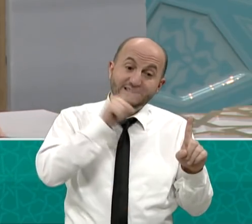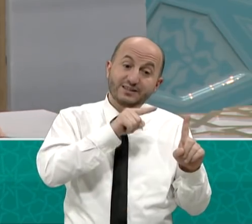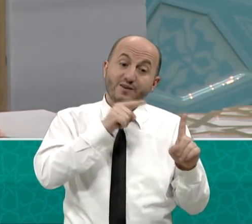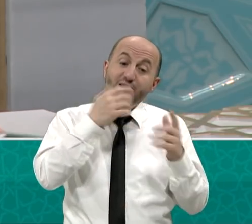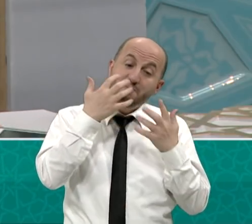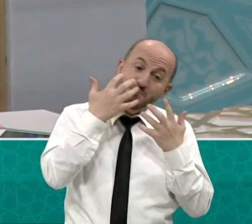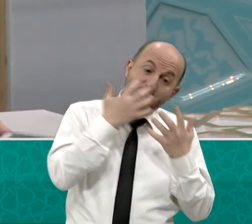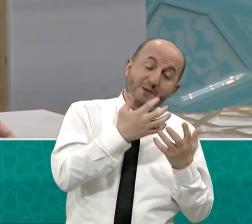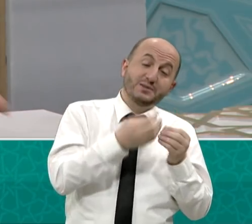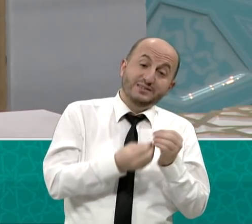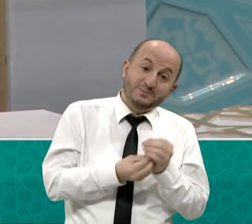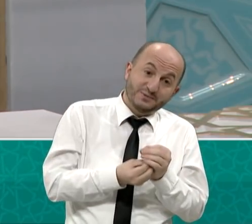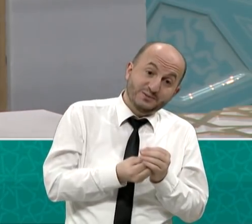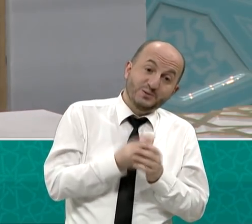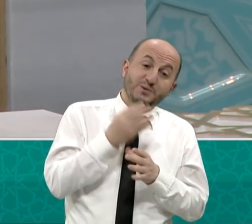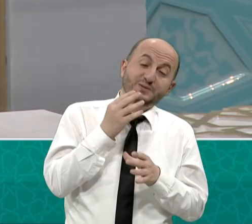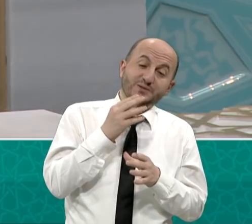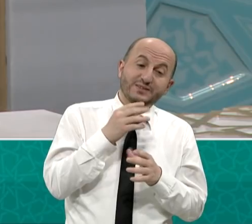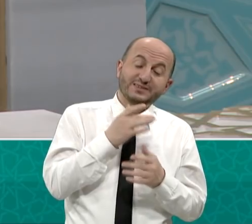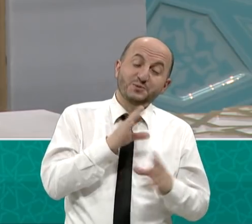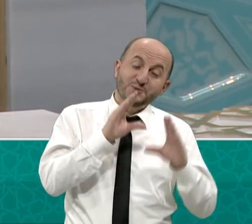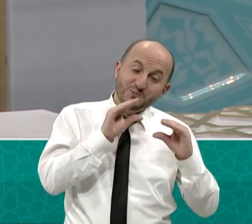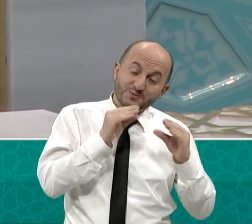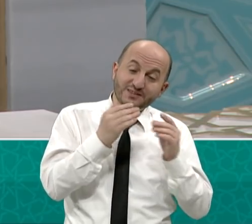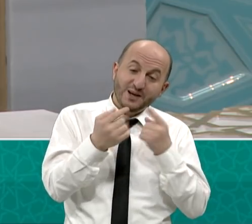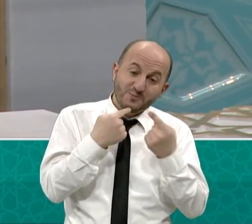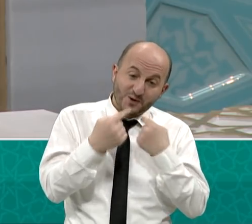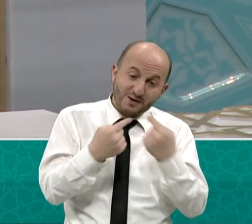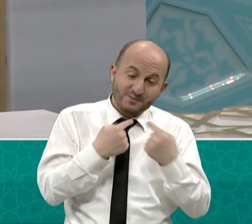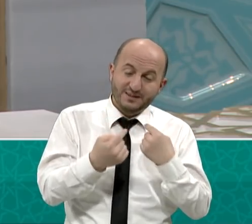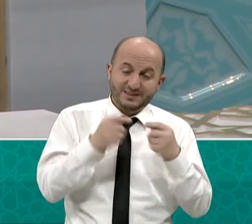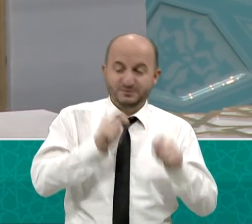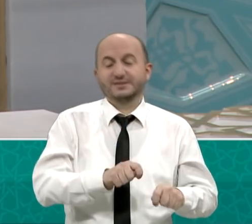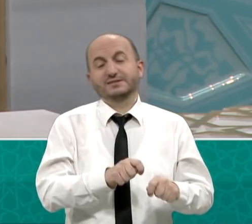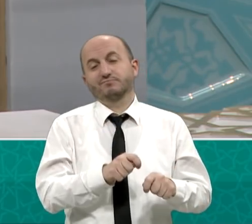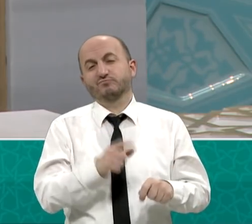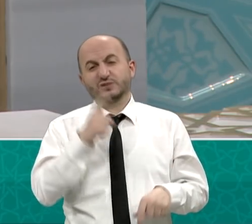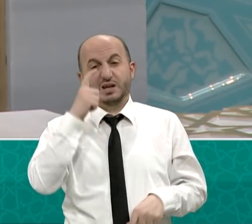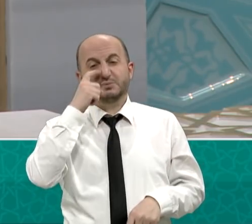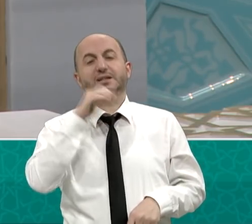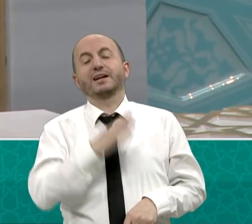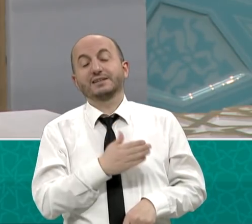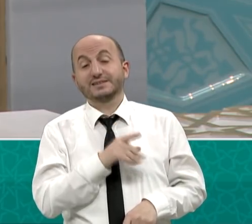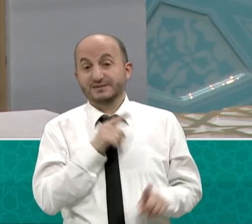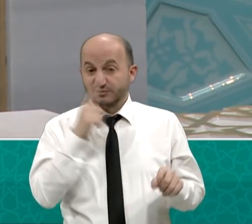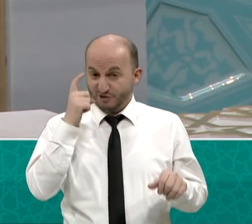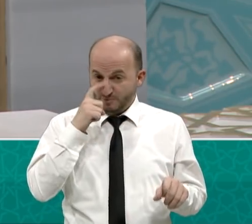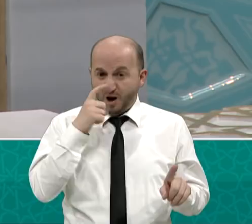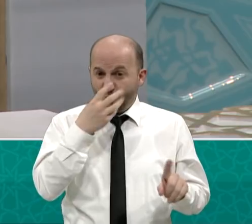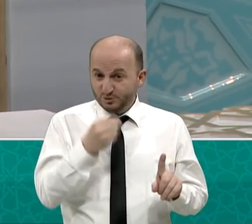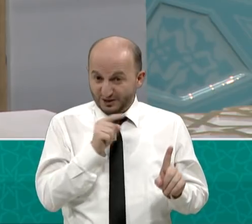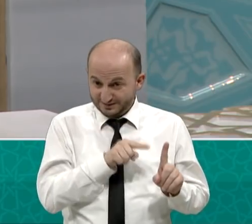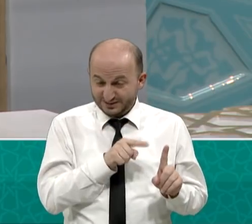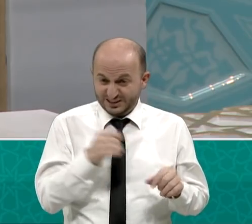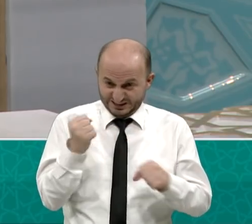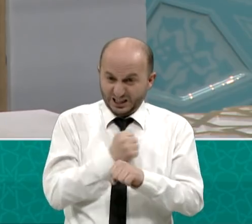bir sonucu olarak sen onlara yumuşak davrandın. وَلَوْ كُنْتَ فَظَّنْ غَل۪يذَ الْقَلْبِ Katı olaydın,